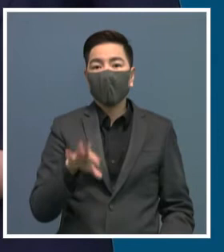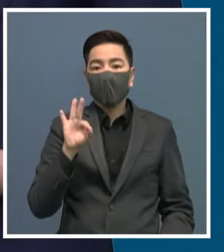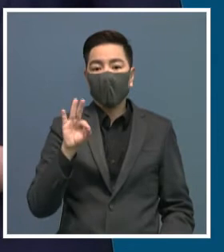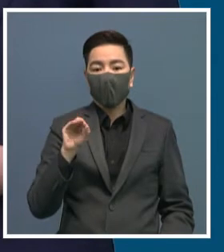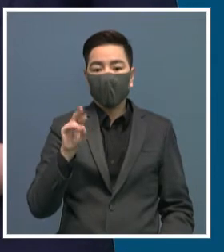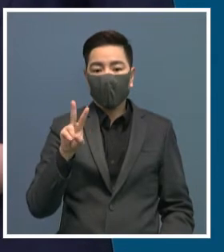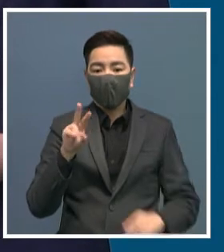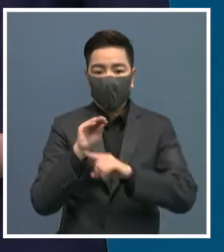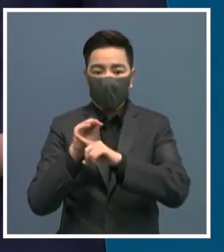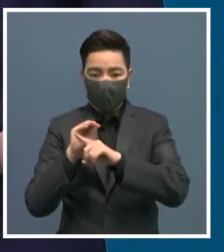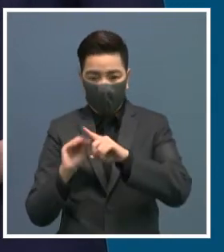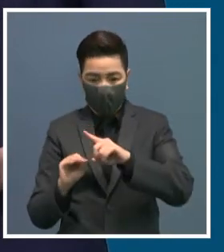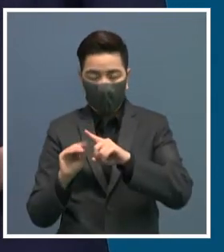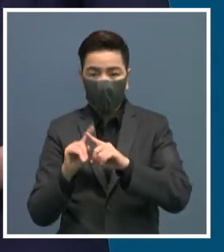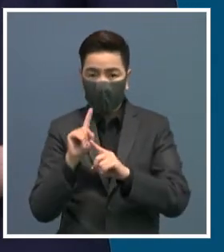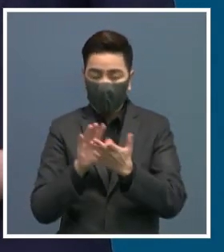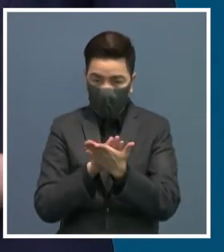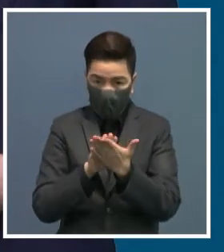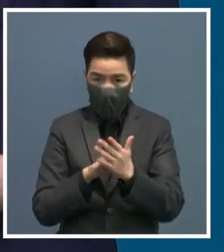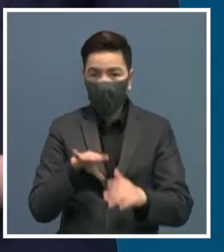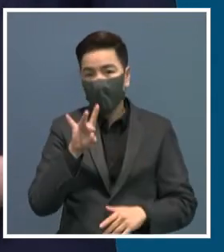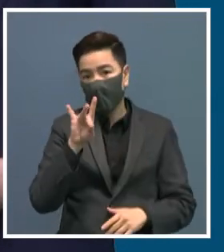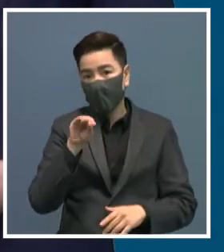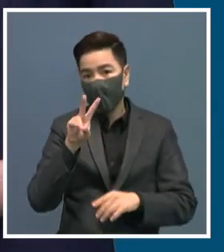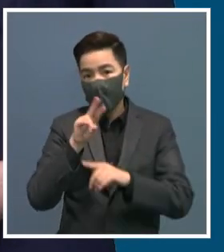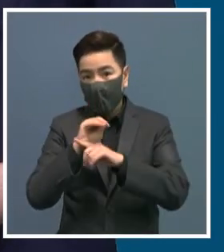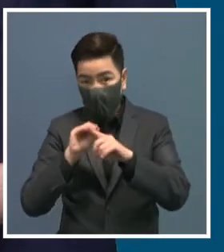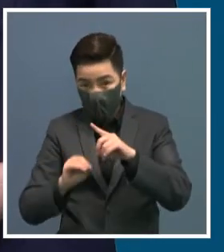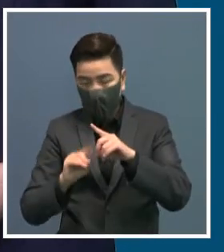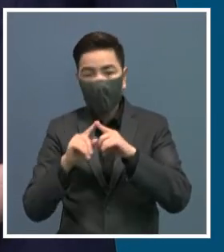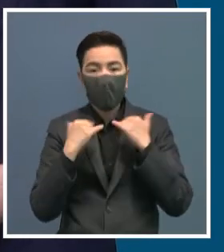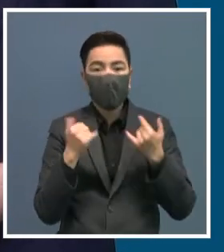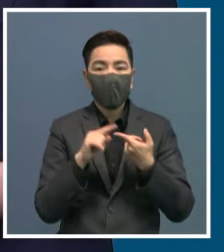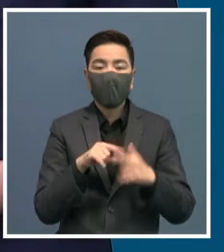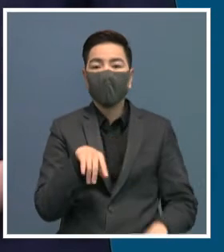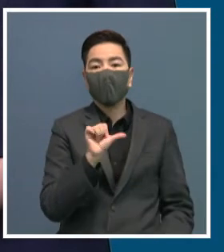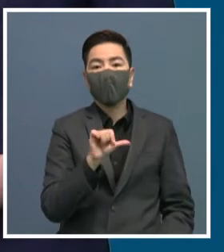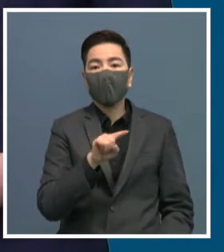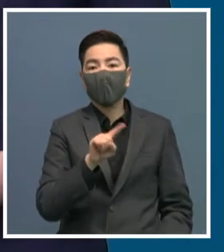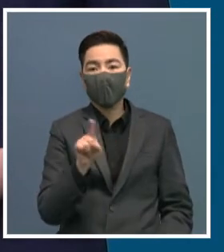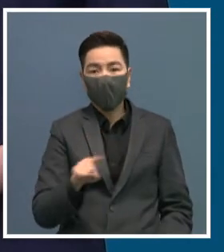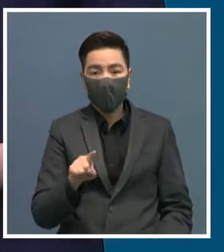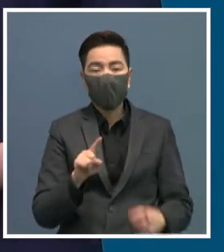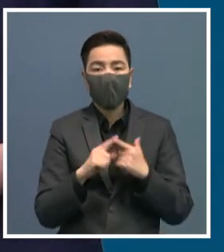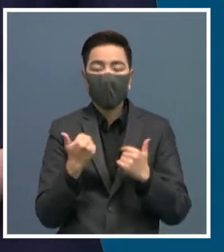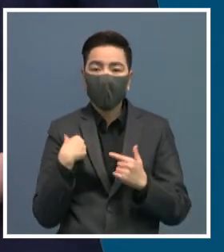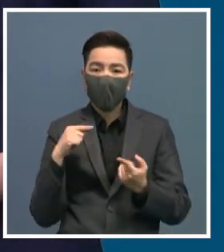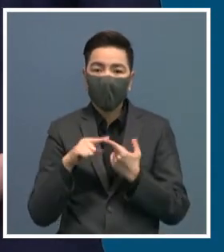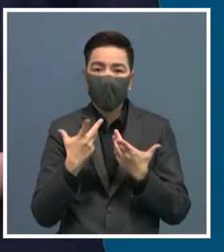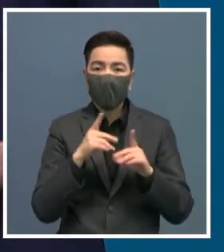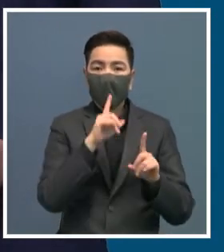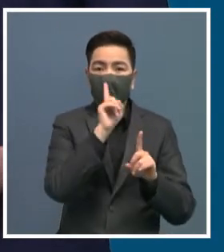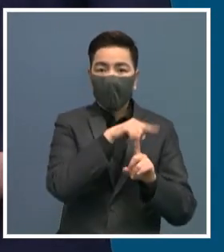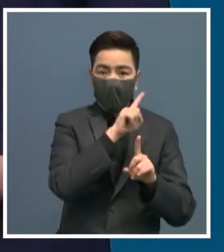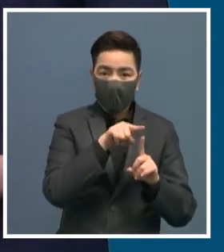92ทีเดียวนะคะขออภัยค่ะเป็นร้อยละ 82ค่ะสำหรับวัคซีน astrazenecaที่เดินทางมาจาก